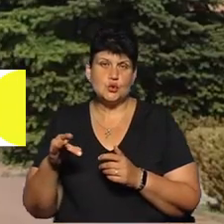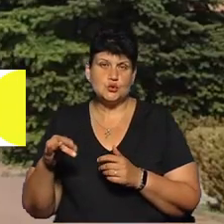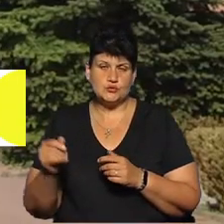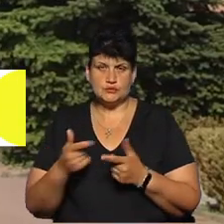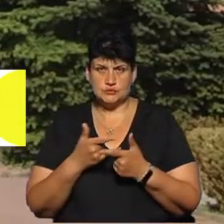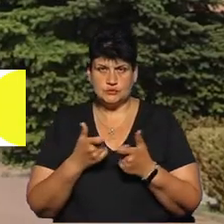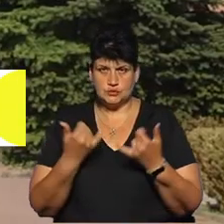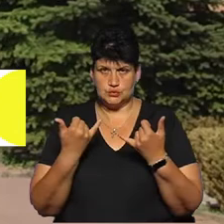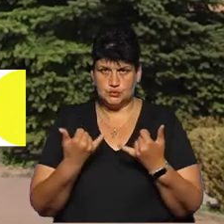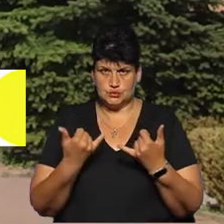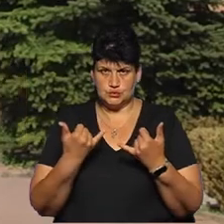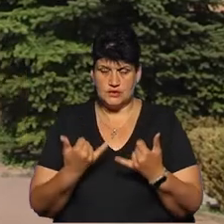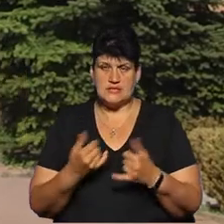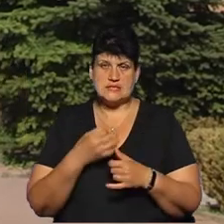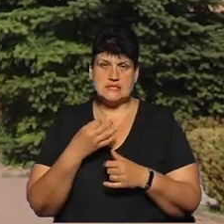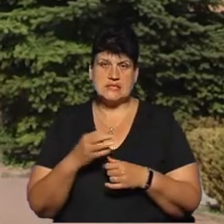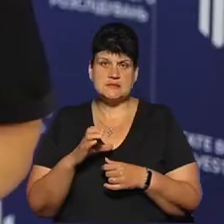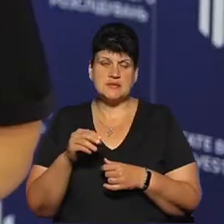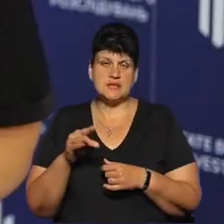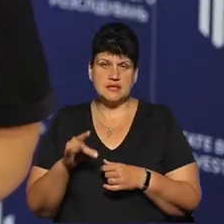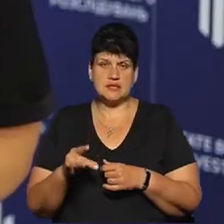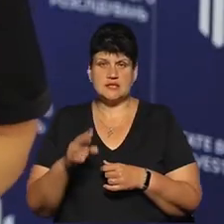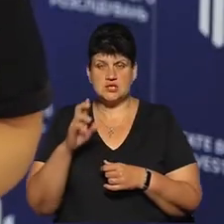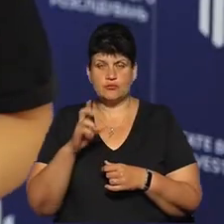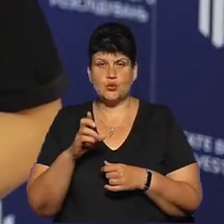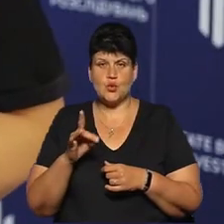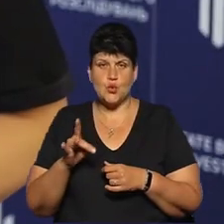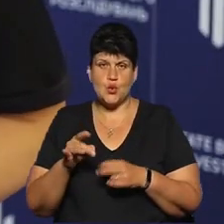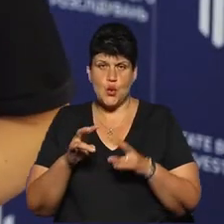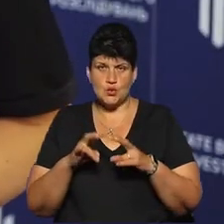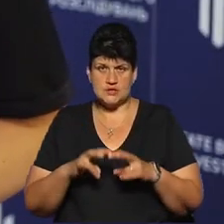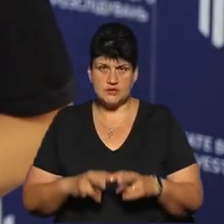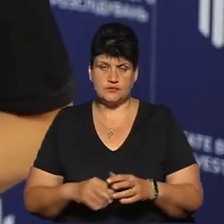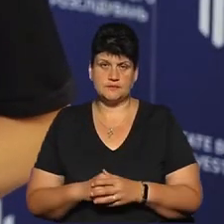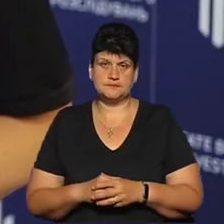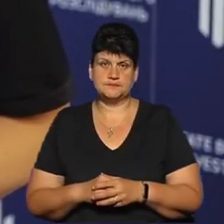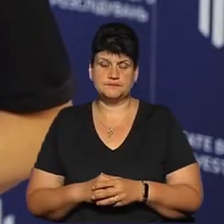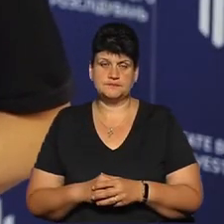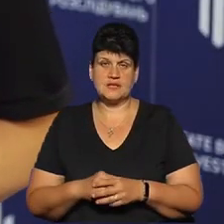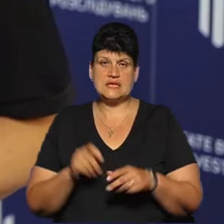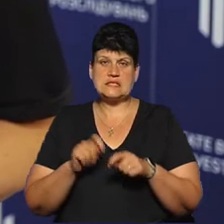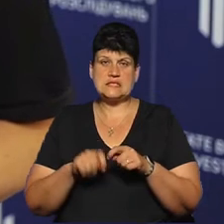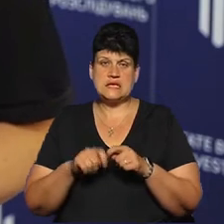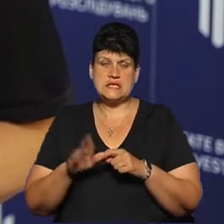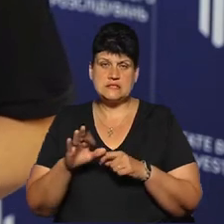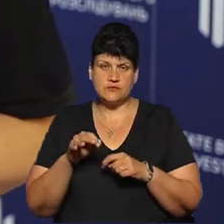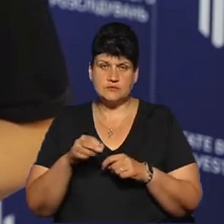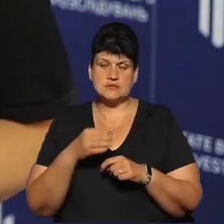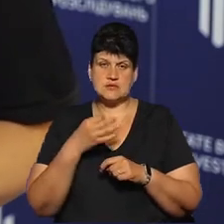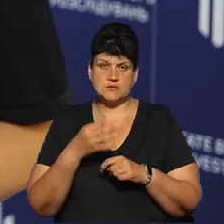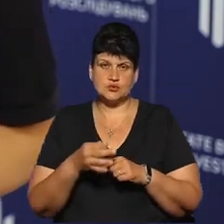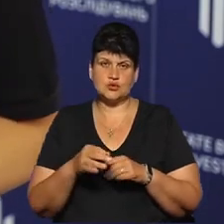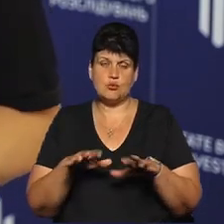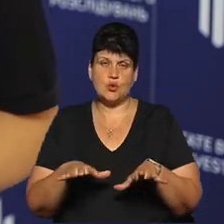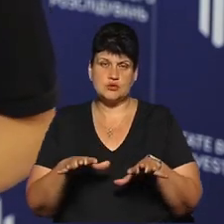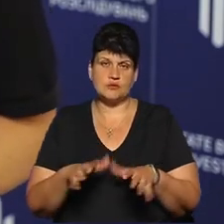сьогодні. Про це розповіла спікерка Державного бюро розслідувань Ольга Чеканова. Слідством встановлено, що посадовець очолював комісію